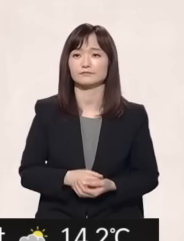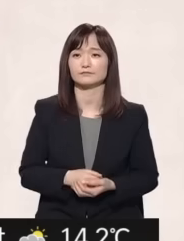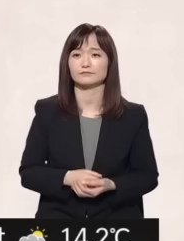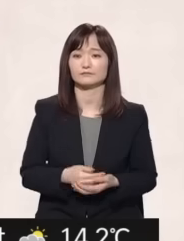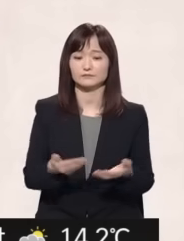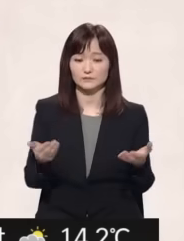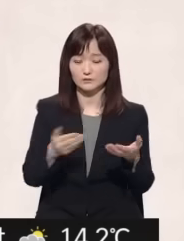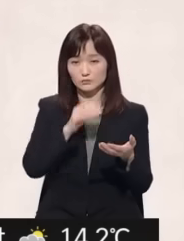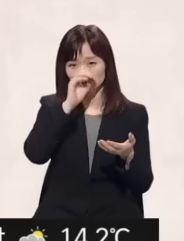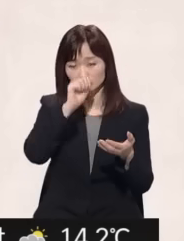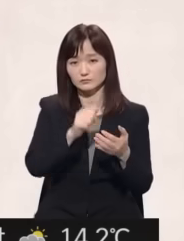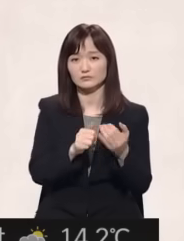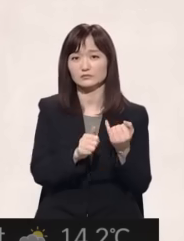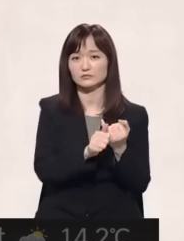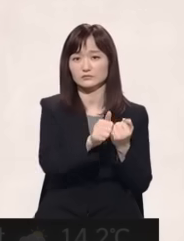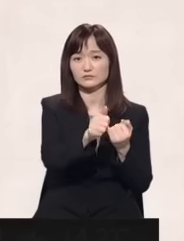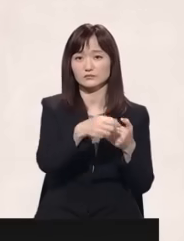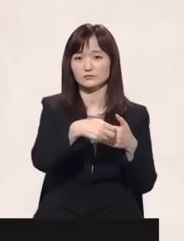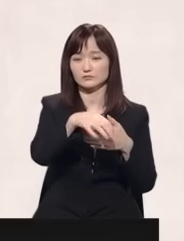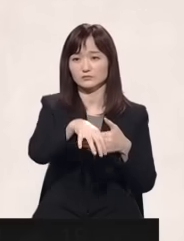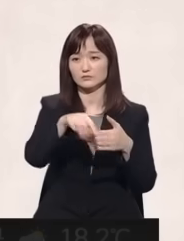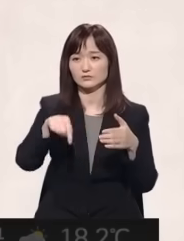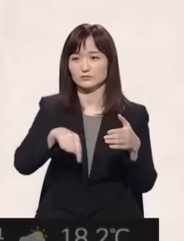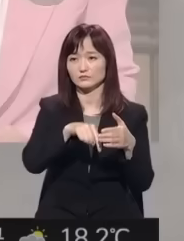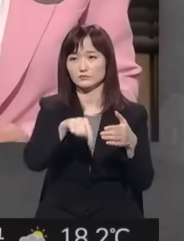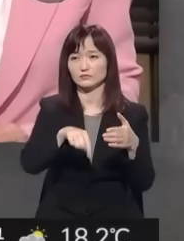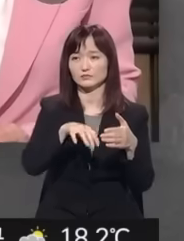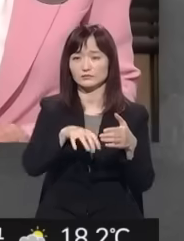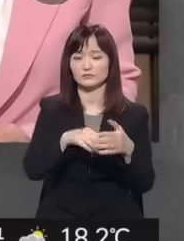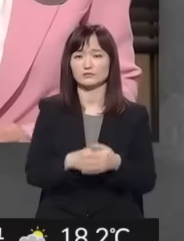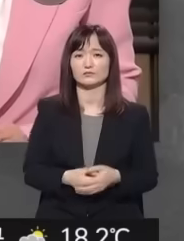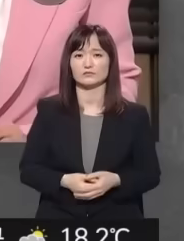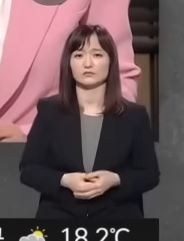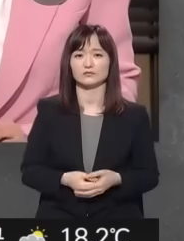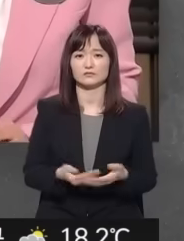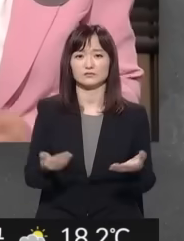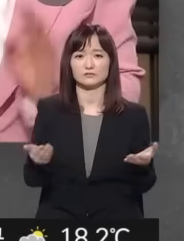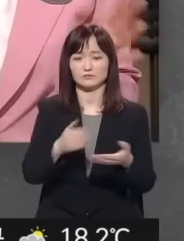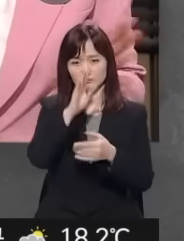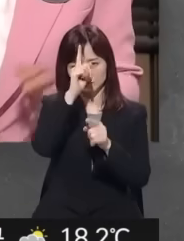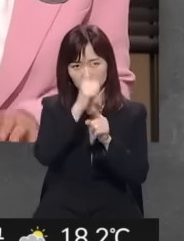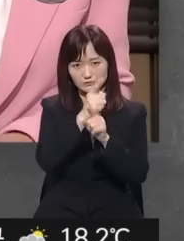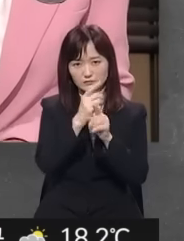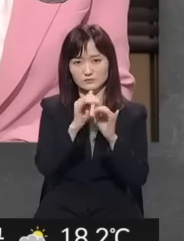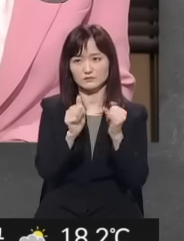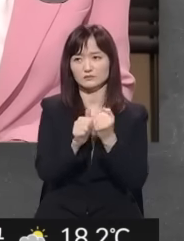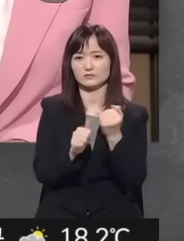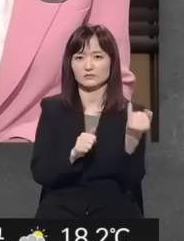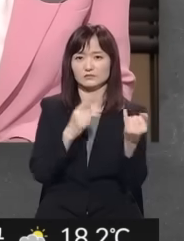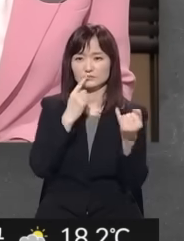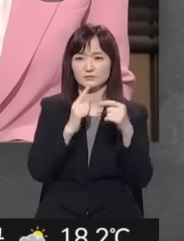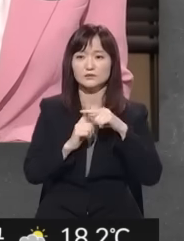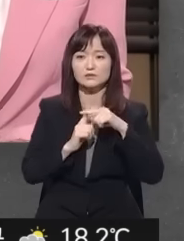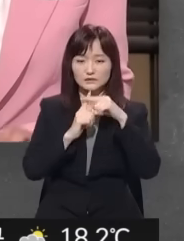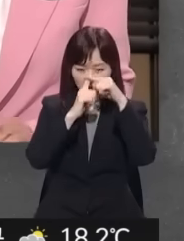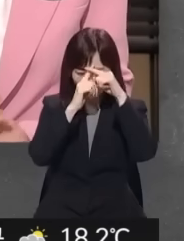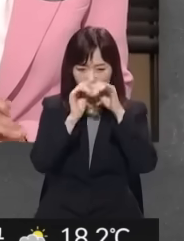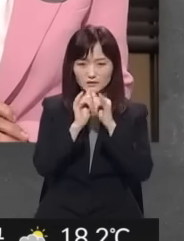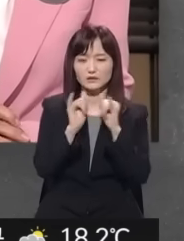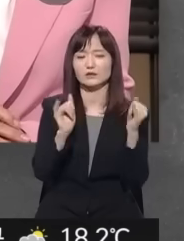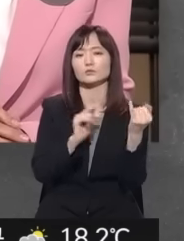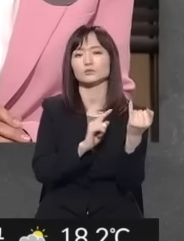직업도 탄탄해요 남편은 병원에서 작업치료사 또 엄마는 아내는 간호사 이렇게 병원에서